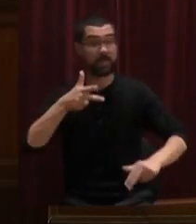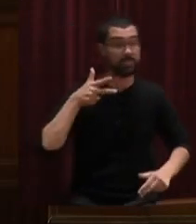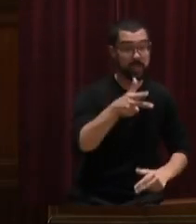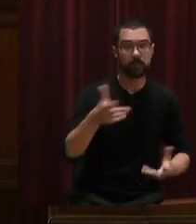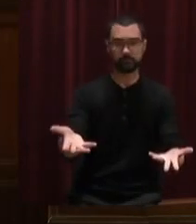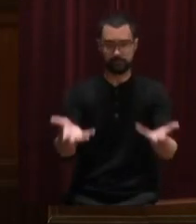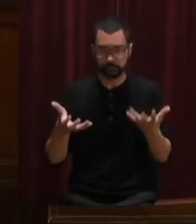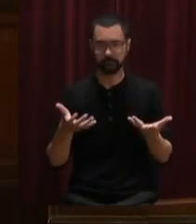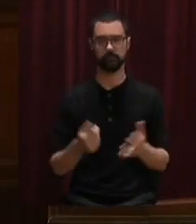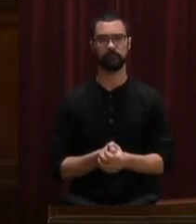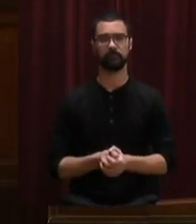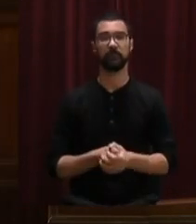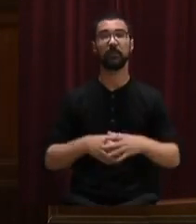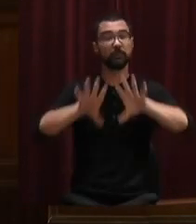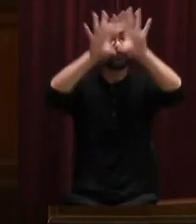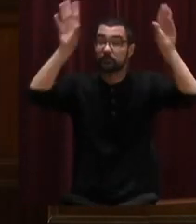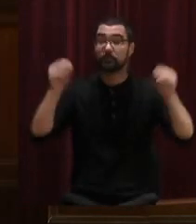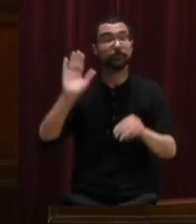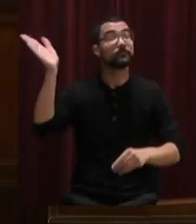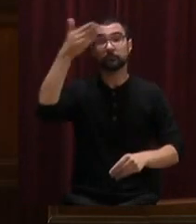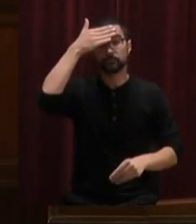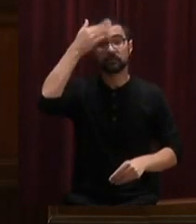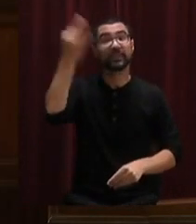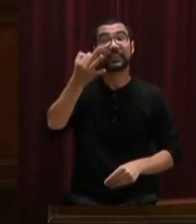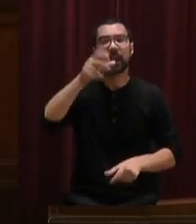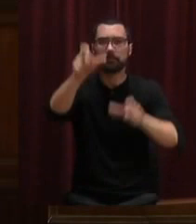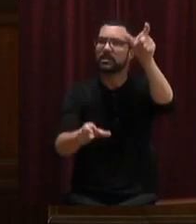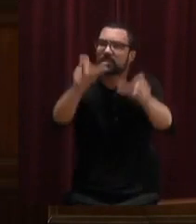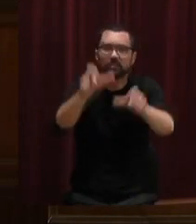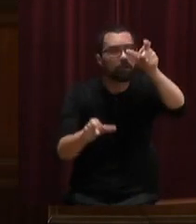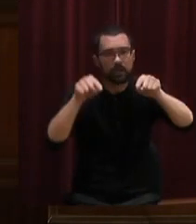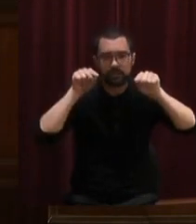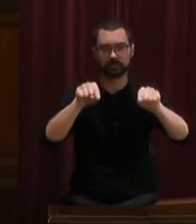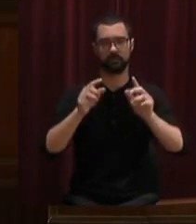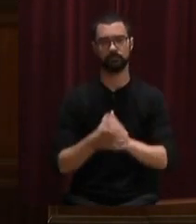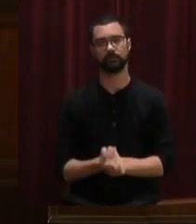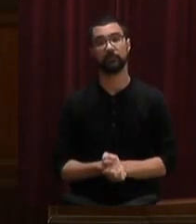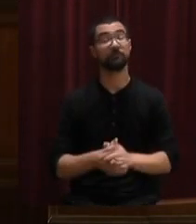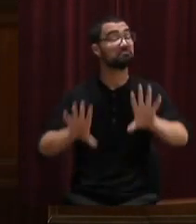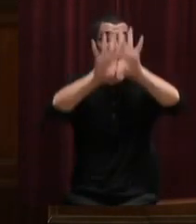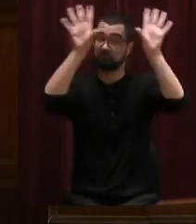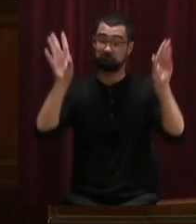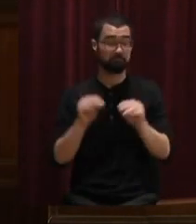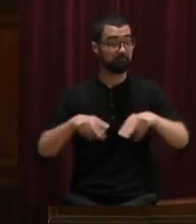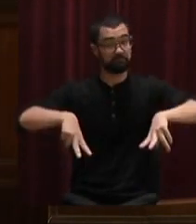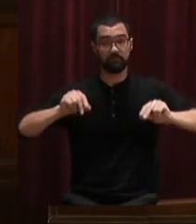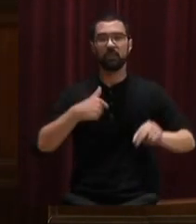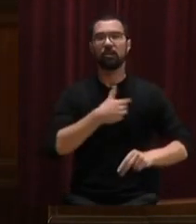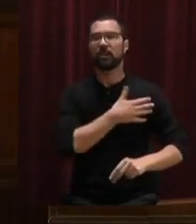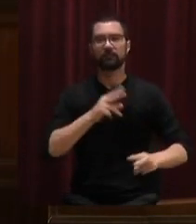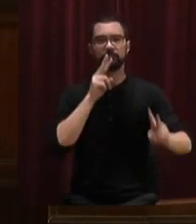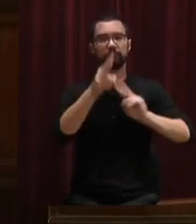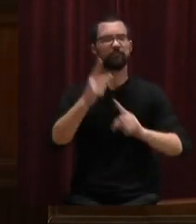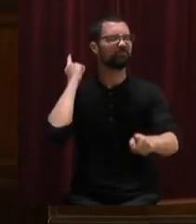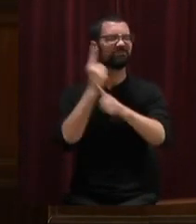de totes les nostres polítiques sempre hi ha les persones. I, finalment, per lluitar de forma efectiva contra el